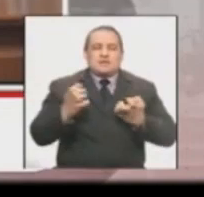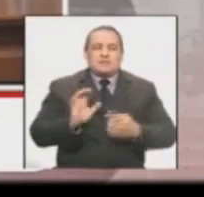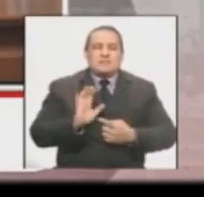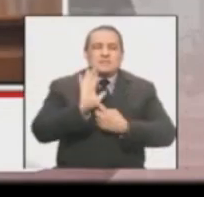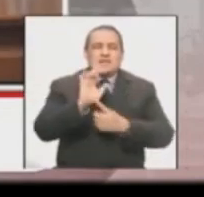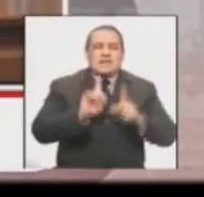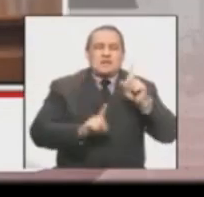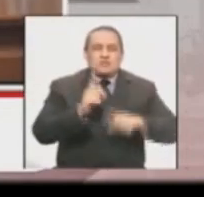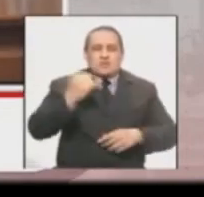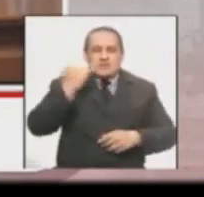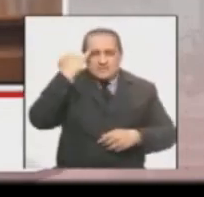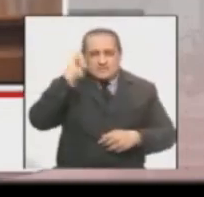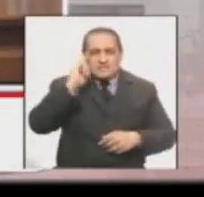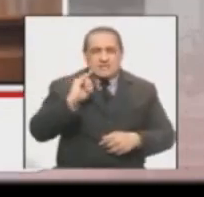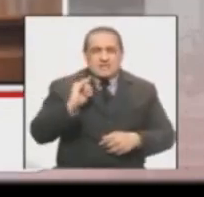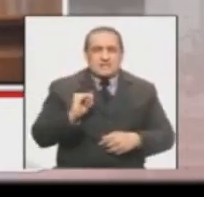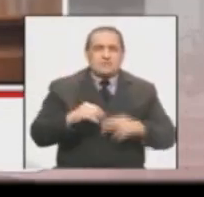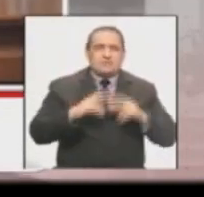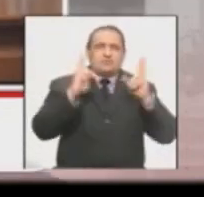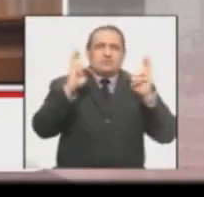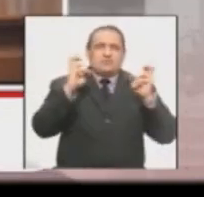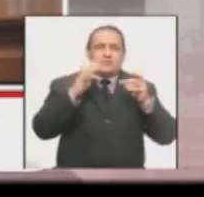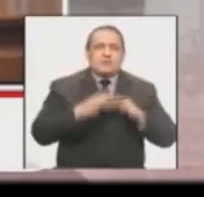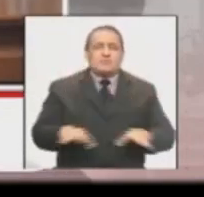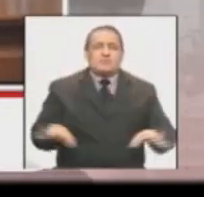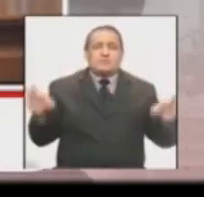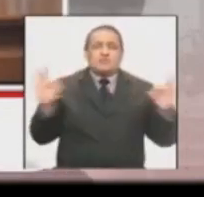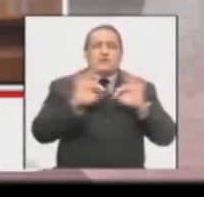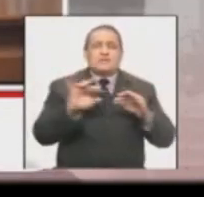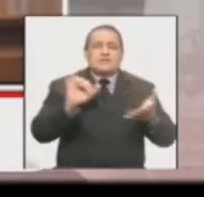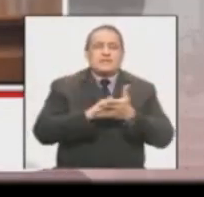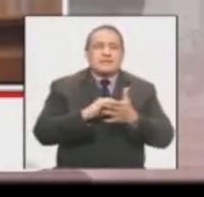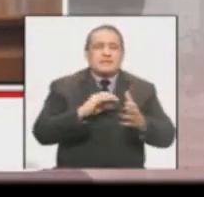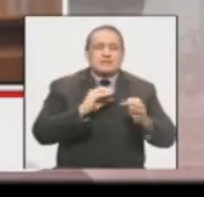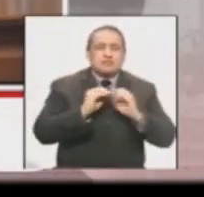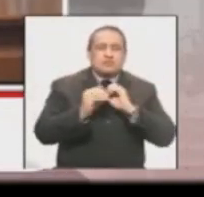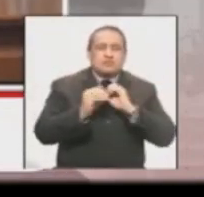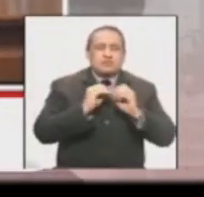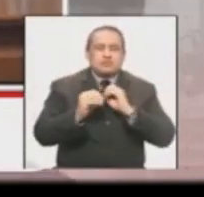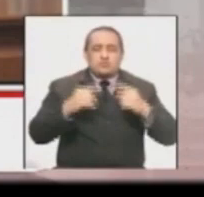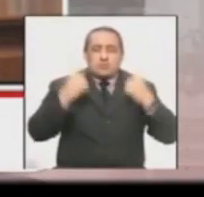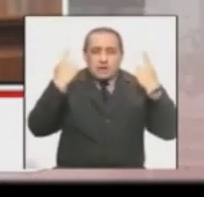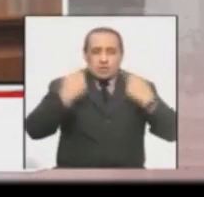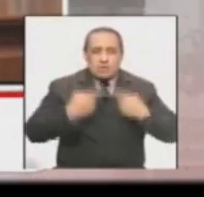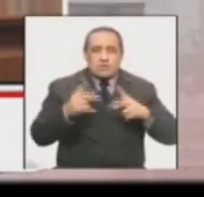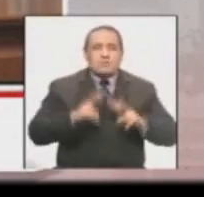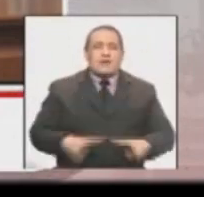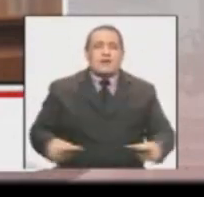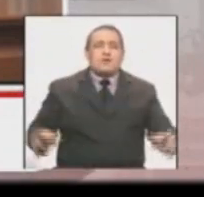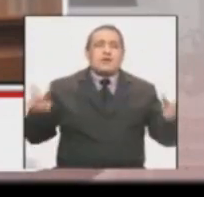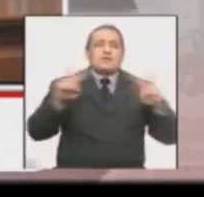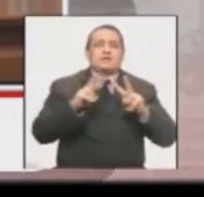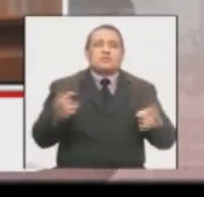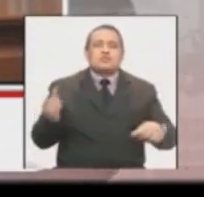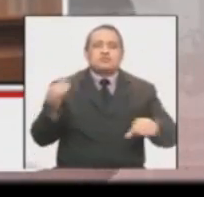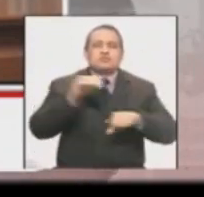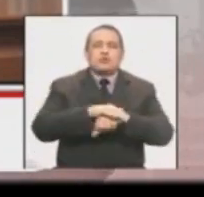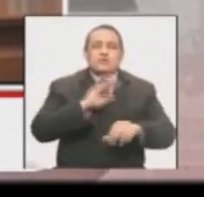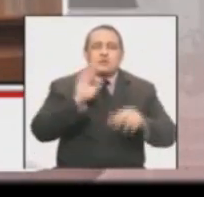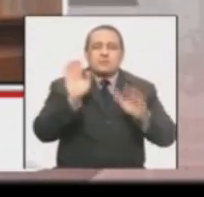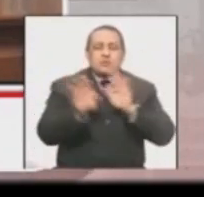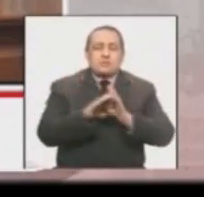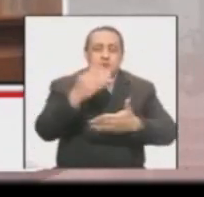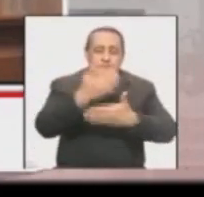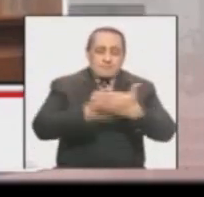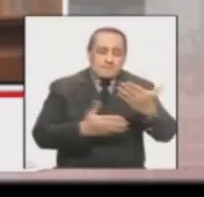y Chaupipi Raimi Chashapi, Tribunal Constitucional Kamachi, Rimari Kamusha, Kai Manuel Ruaija, Alin Kamachiisi,